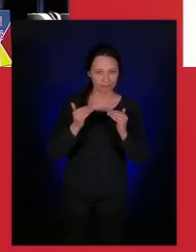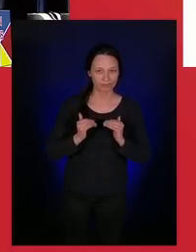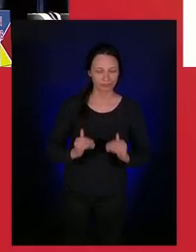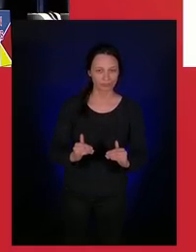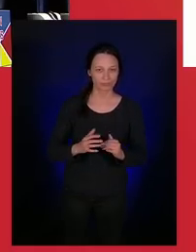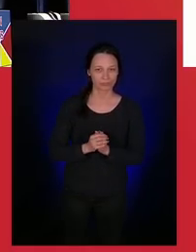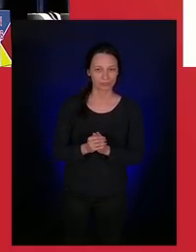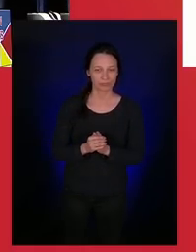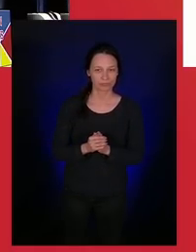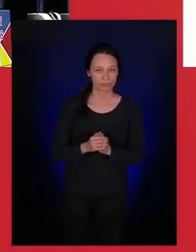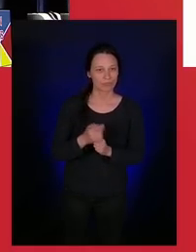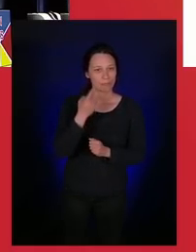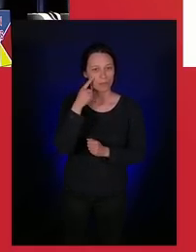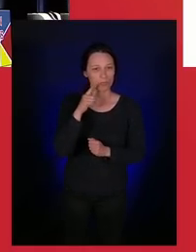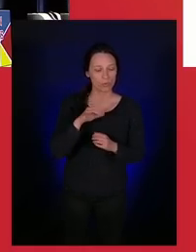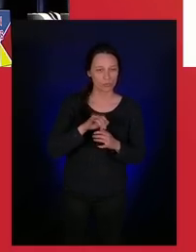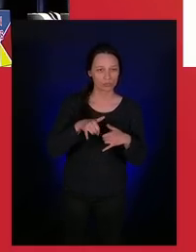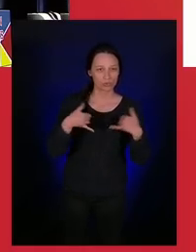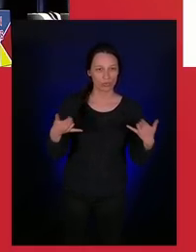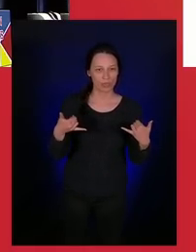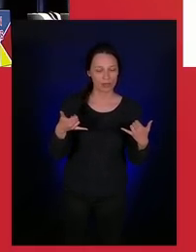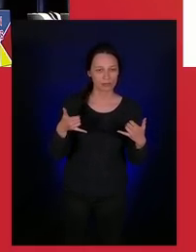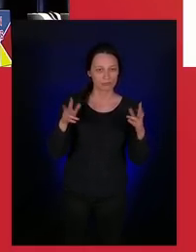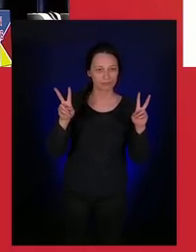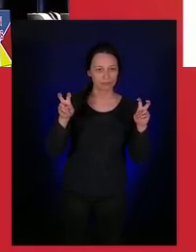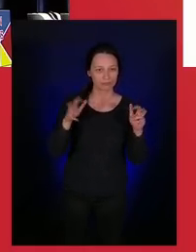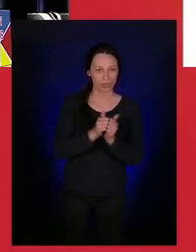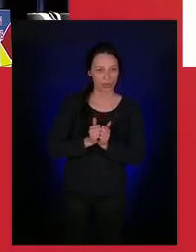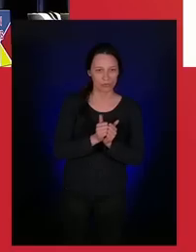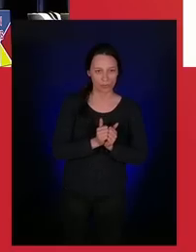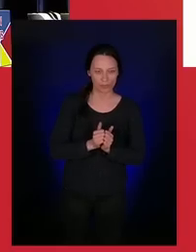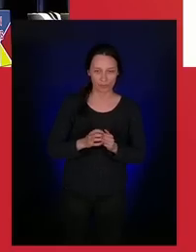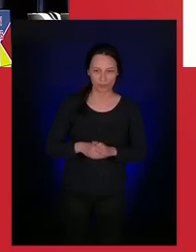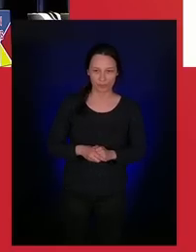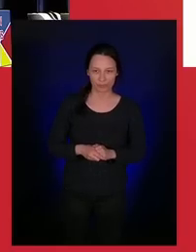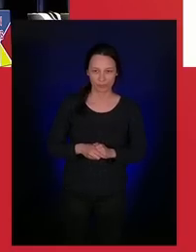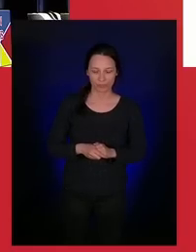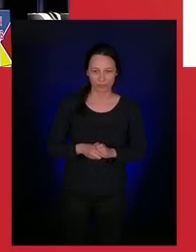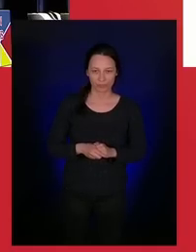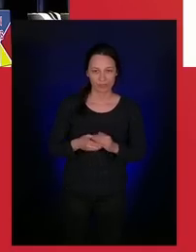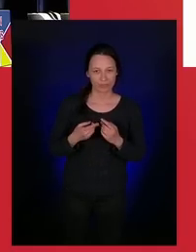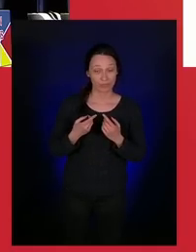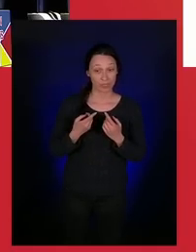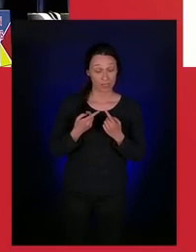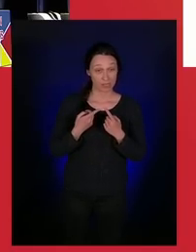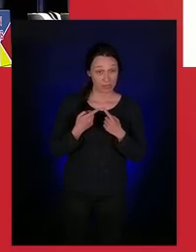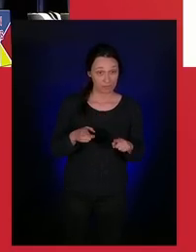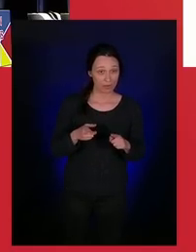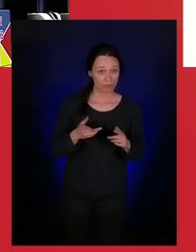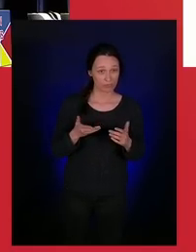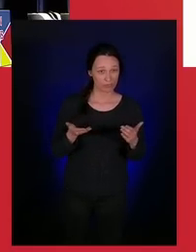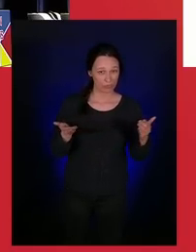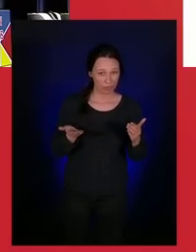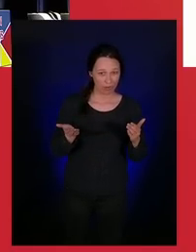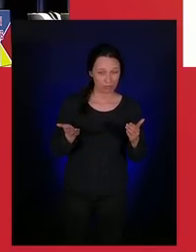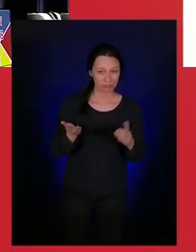007 euros et 31 centimes pour le journal Ensemble. La différence, qui est de